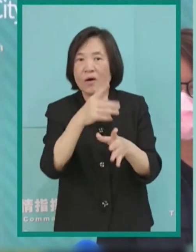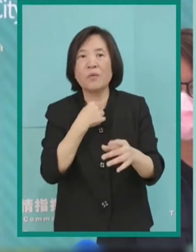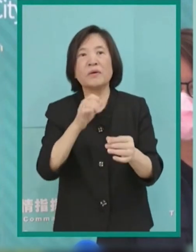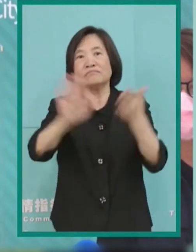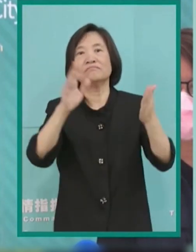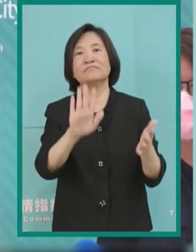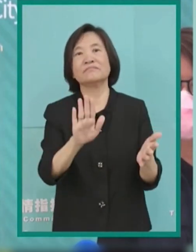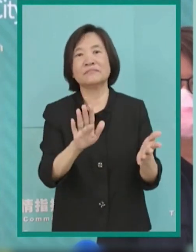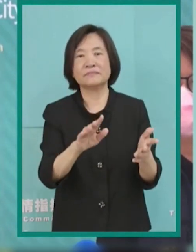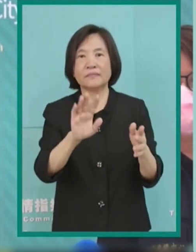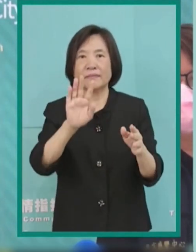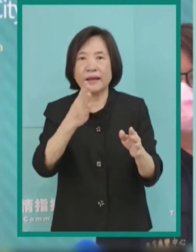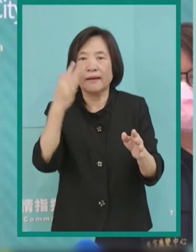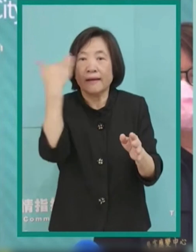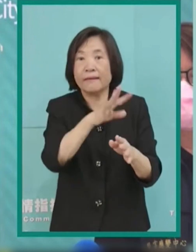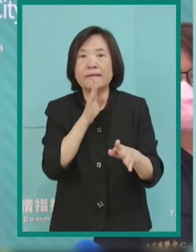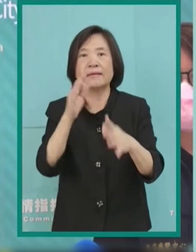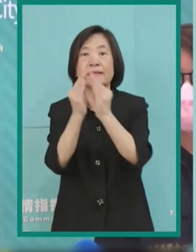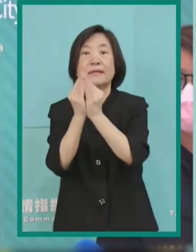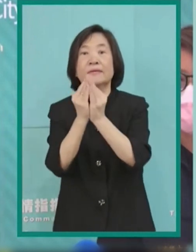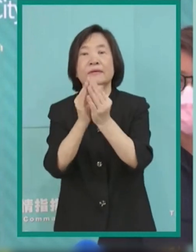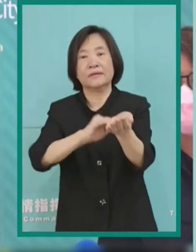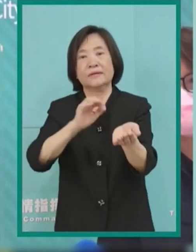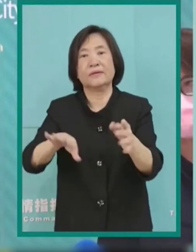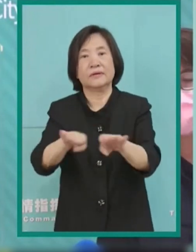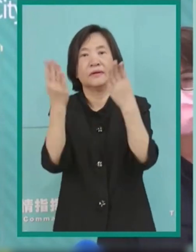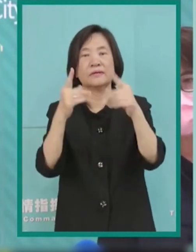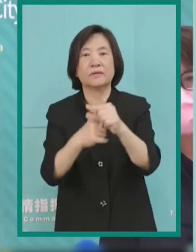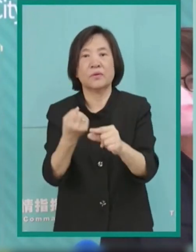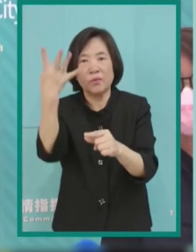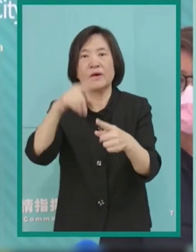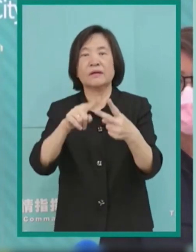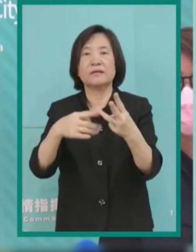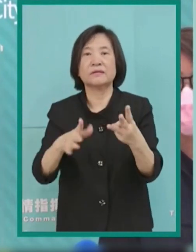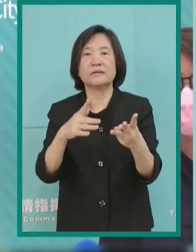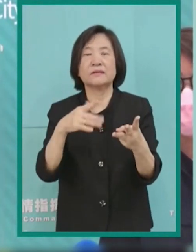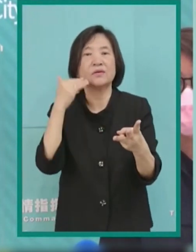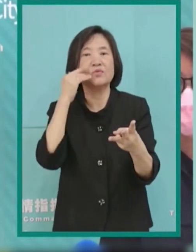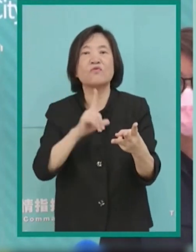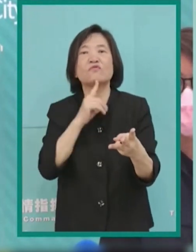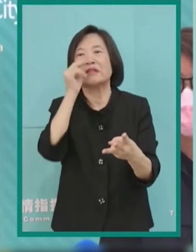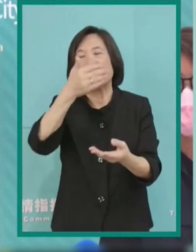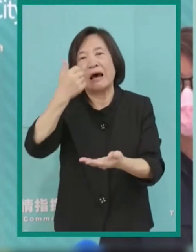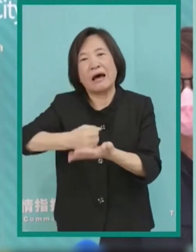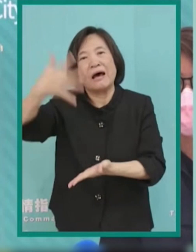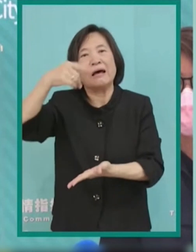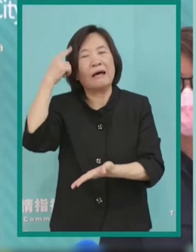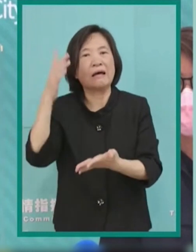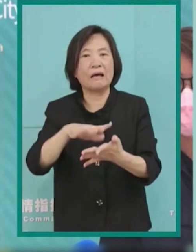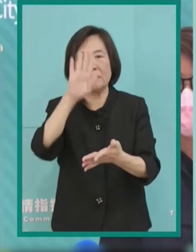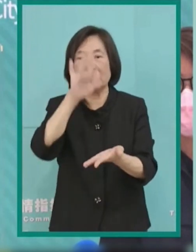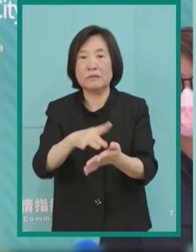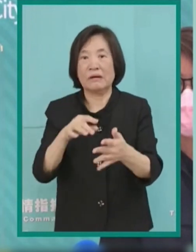掉了。不过自从那个从桃园医院开始哈，一直到华航到诺富特，你知道吗？坦白讲哦，这个病毒已经侵